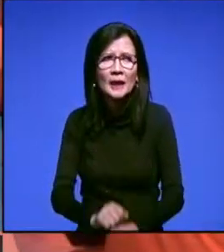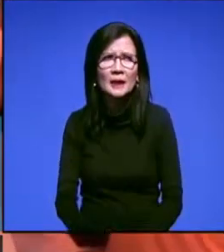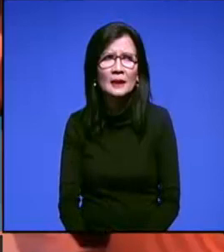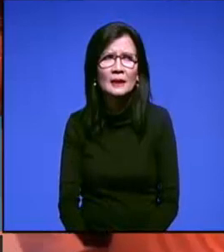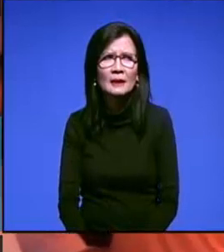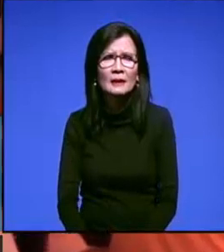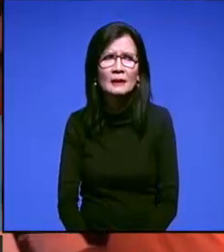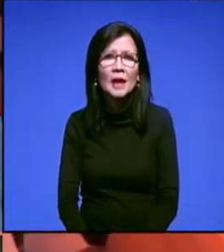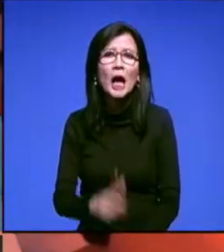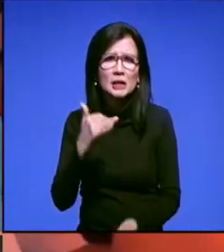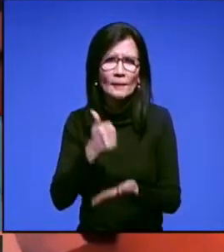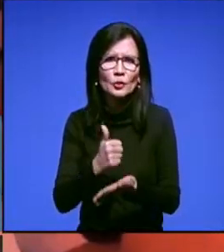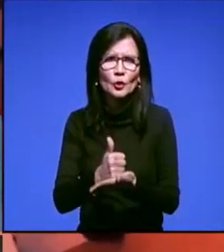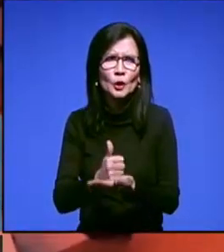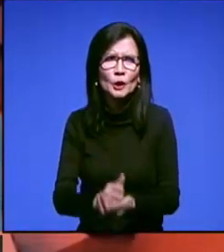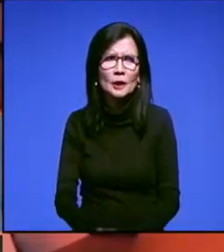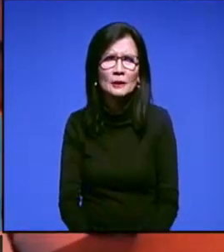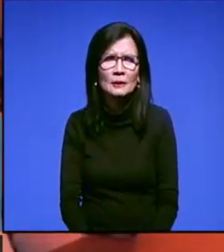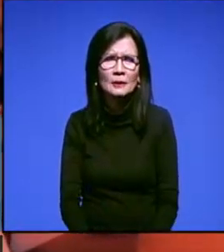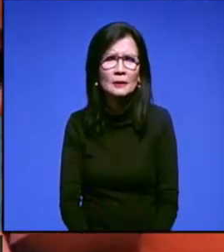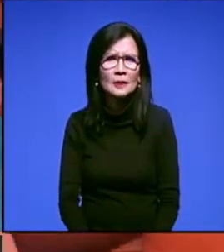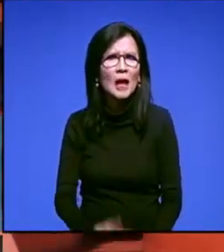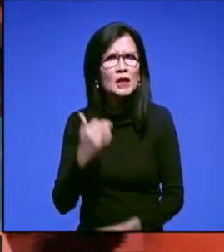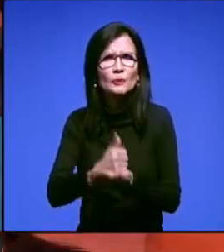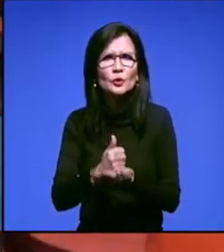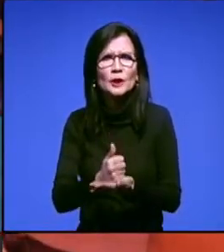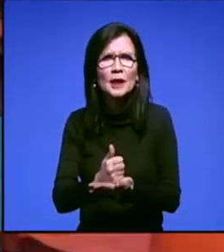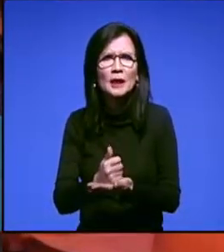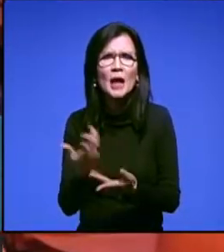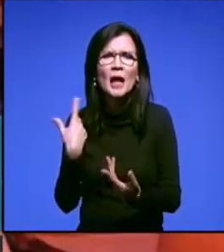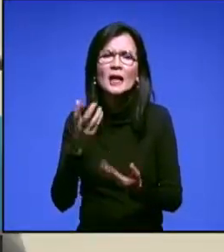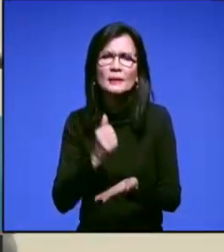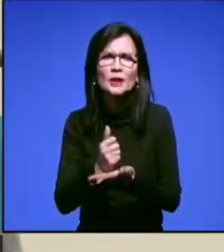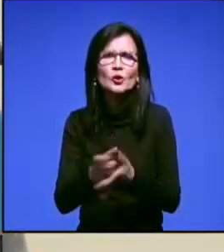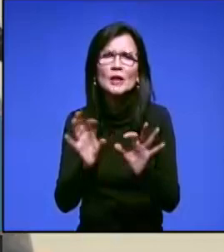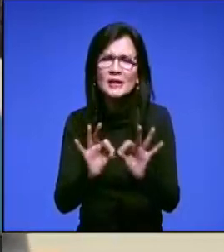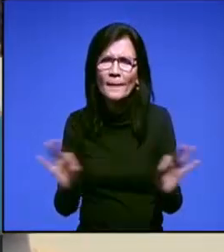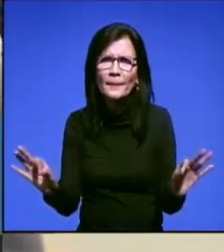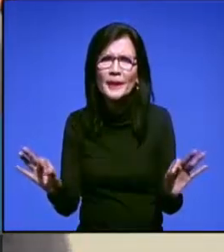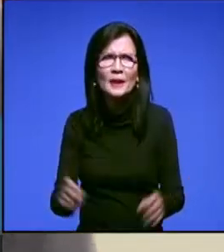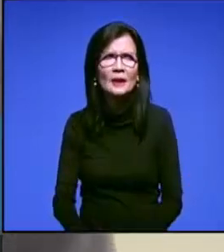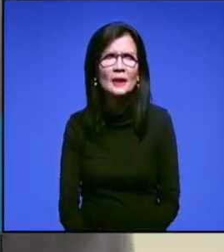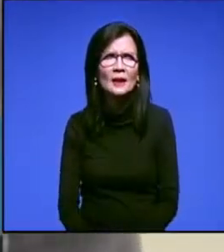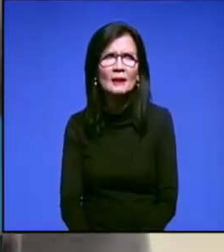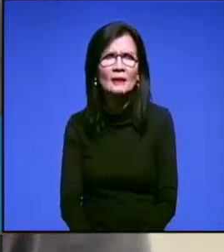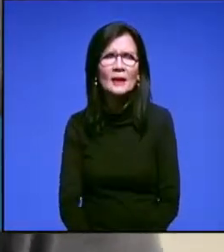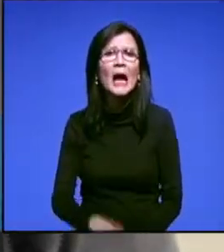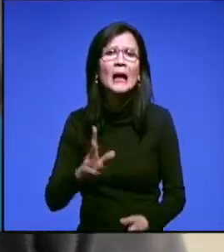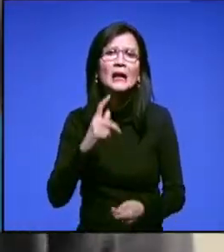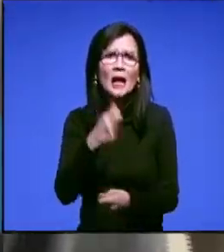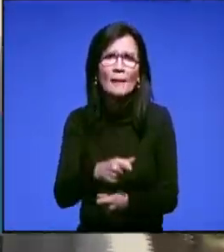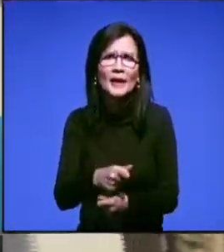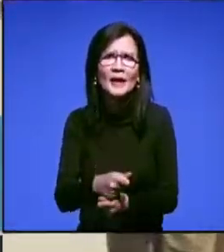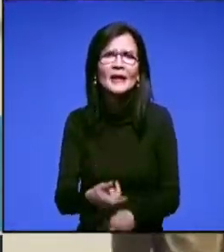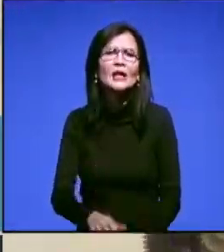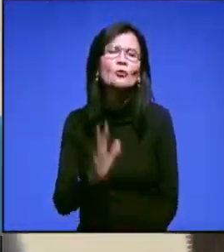sini sebenarnya sih udah sedikit sih, Pak. Udah nggak ada kebanyakan yang dibungkus. Ngapain? Kita nggak bayar. Kena ya kan? Ya udah